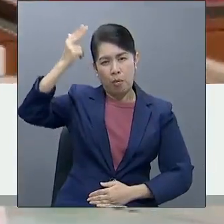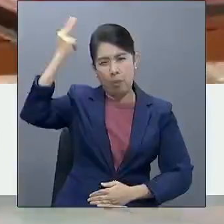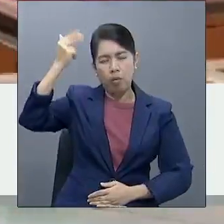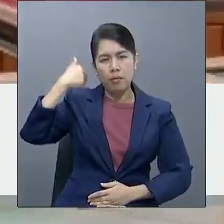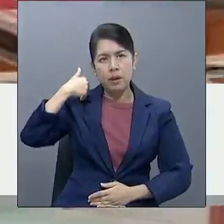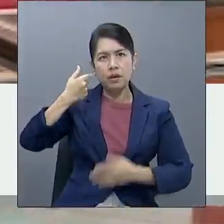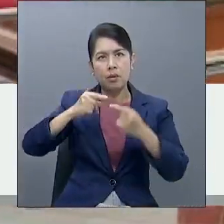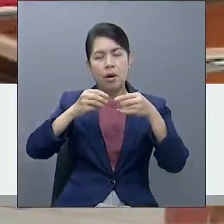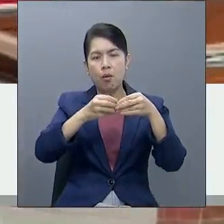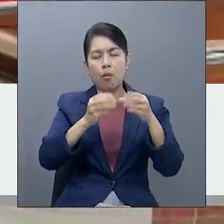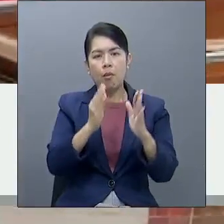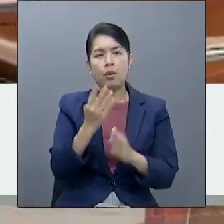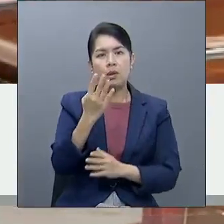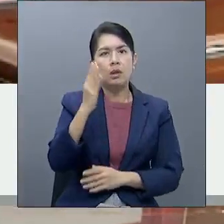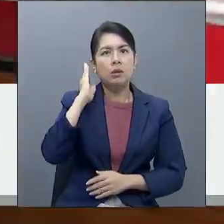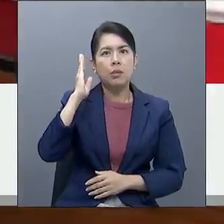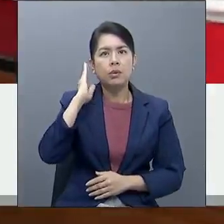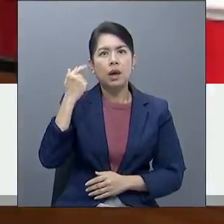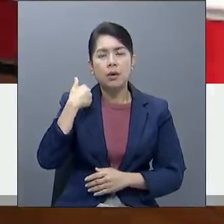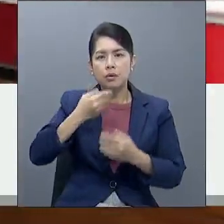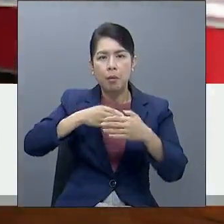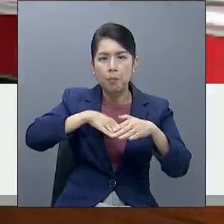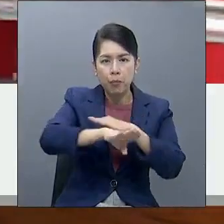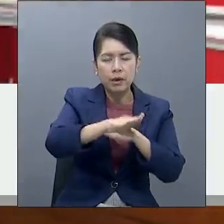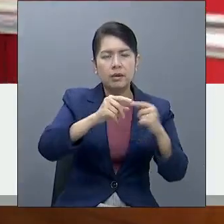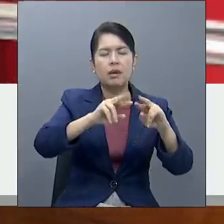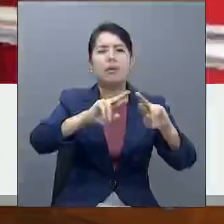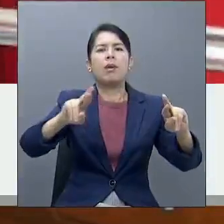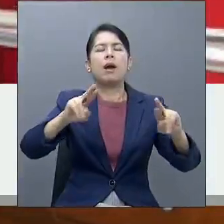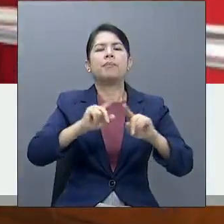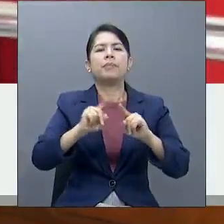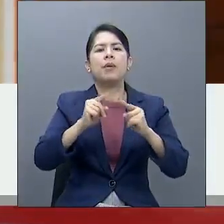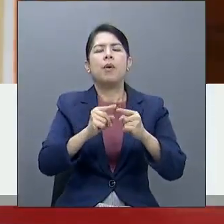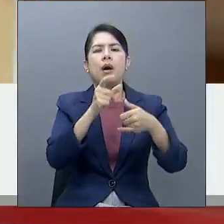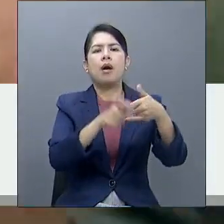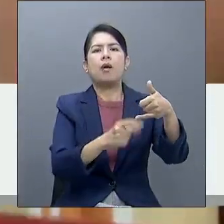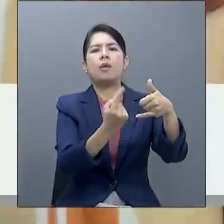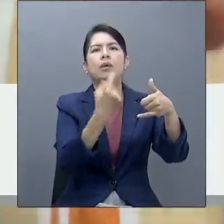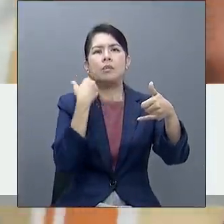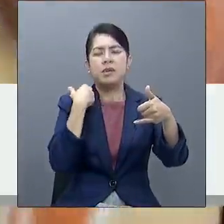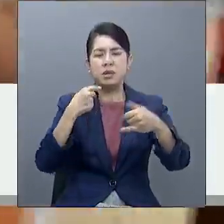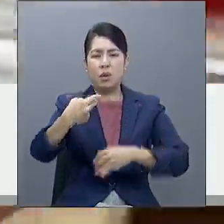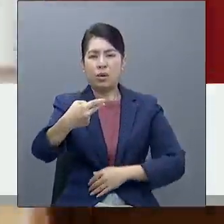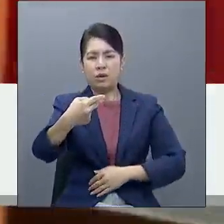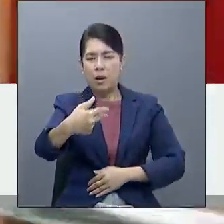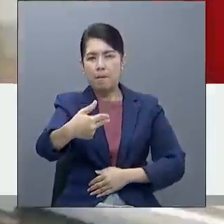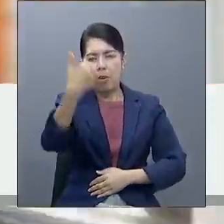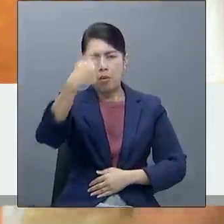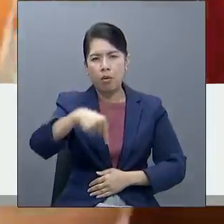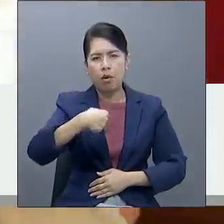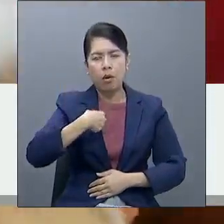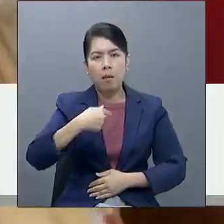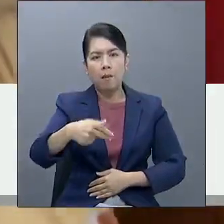ว่าผู้ก่อเหตุทั้ง4คนได้วิ่งหลบหนีออกมาจากร้านแล้วแต่ว่าหนึ่งในนั้นยังใช้อาวุธปืนยิงเข้ามาในร้านอีก